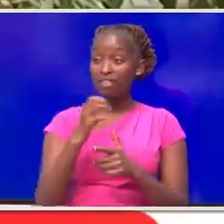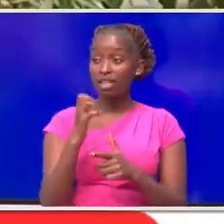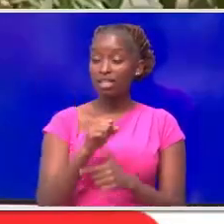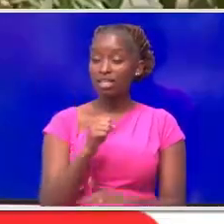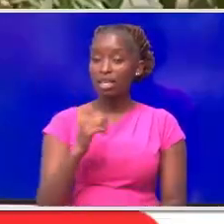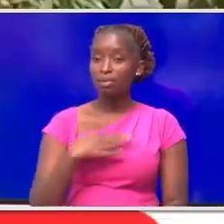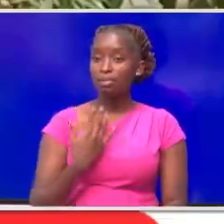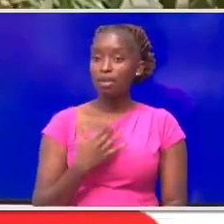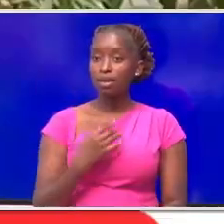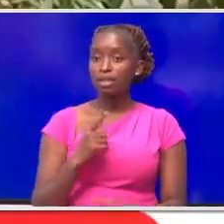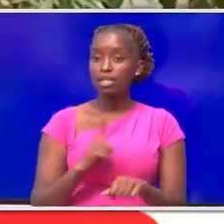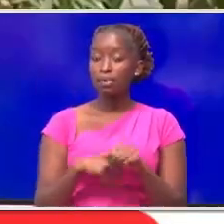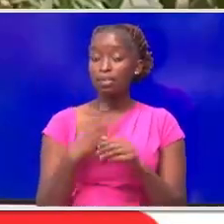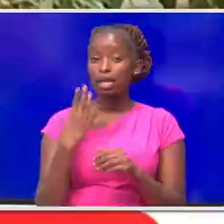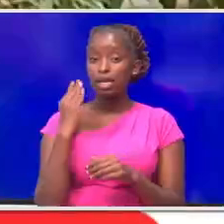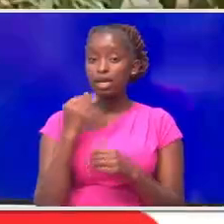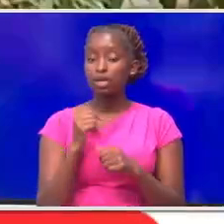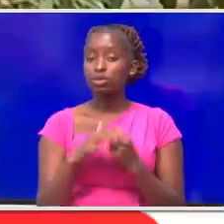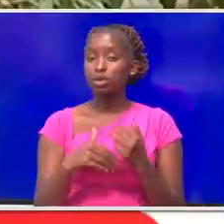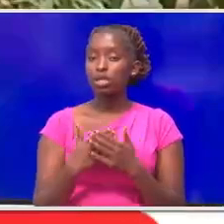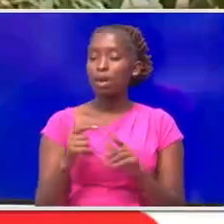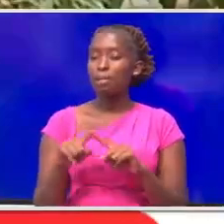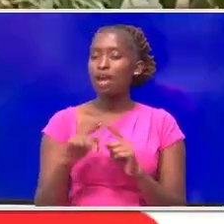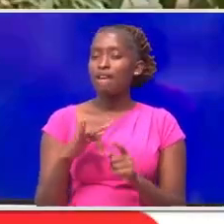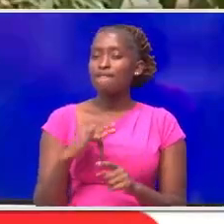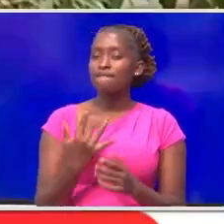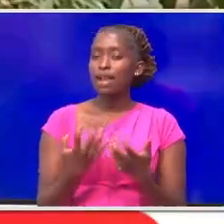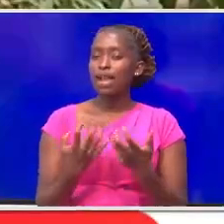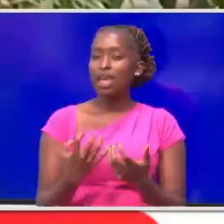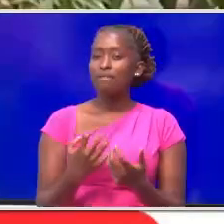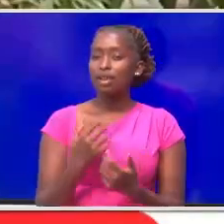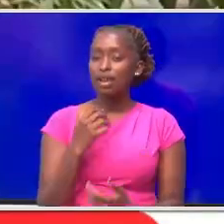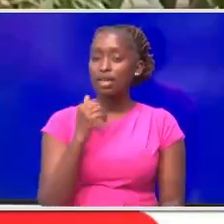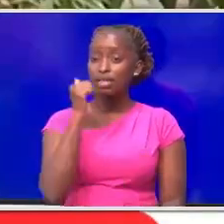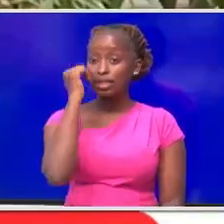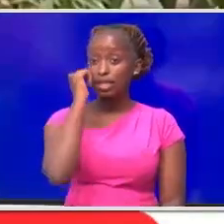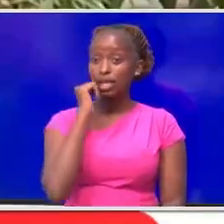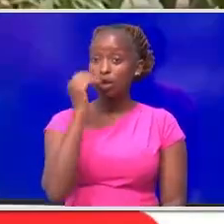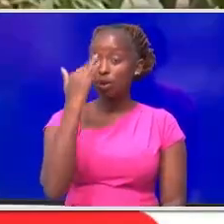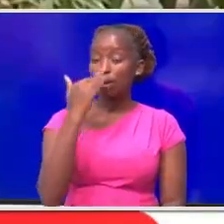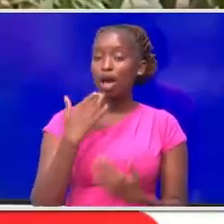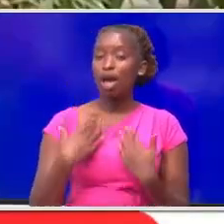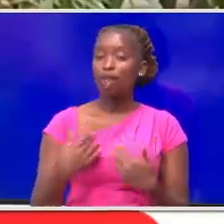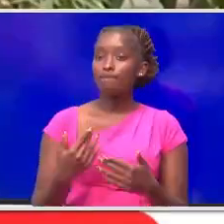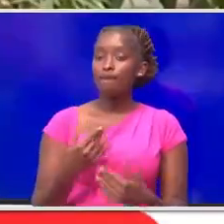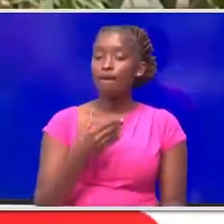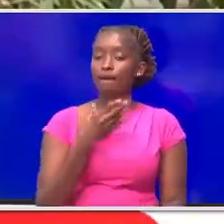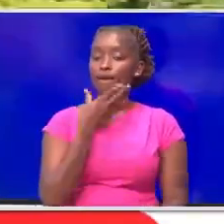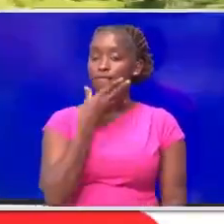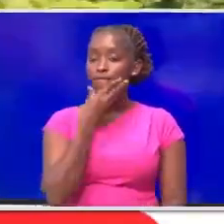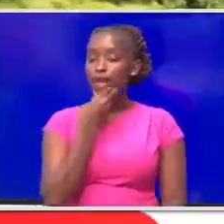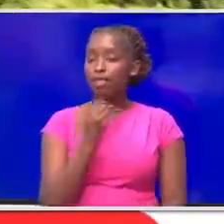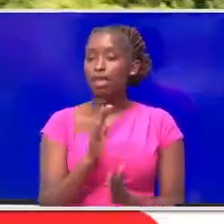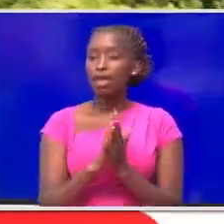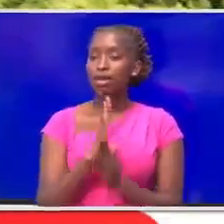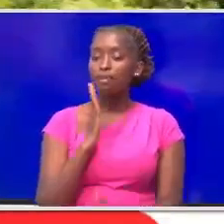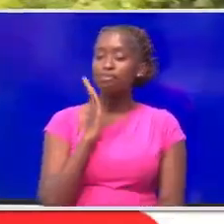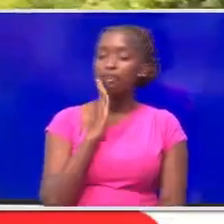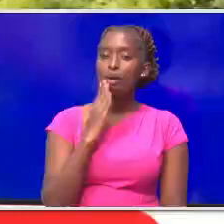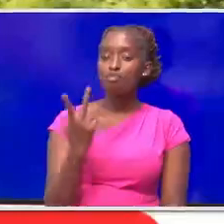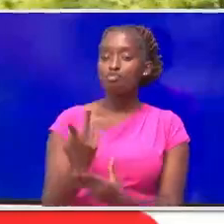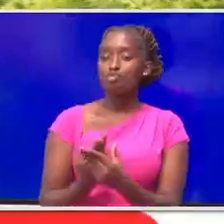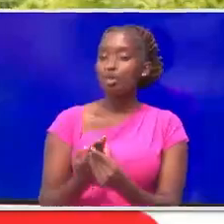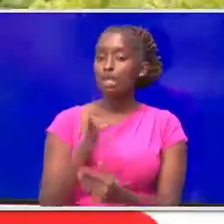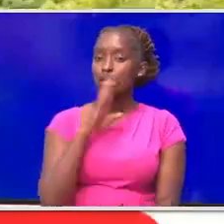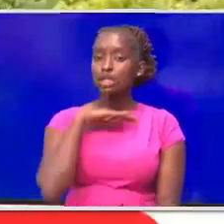vile alichoma siku kwa karibu, lakini nisikia mbaya sana, mbaya kabisa, kwa sababu nimempoteza mama tena ndiye anafuata. Ototo